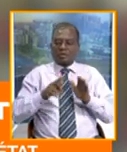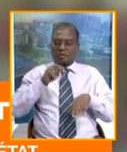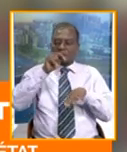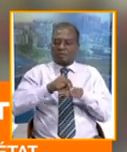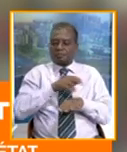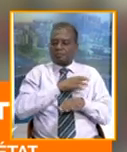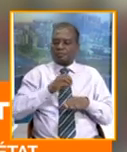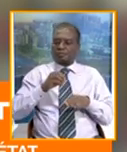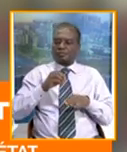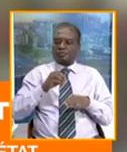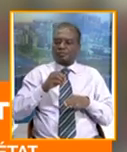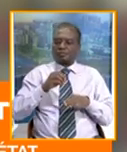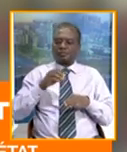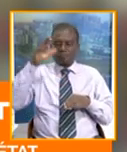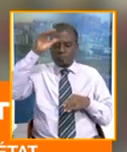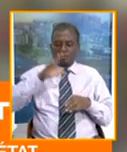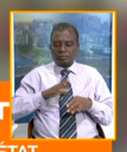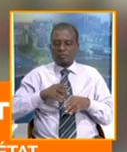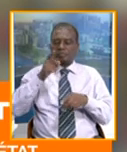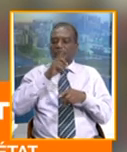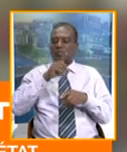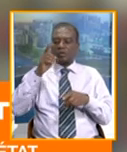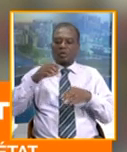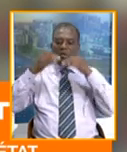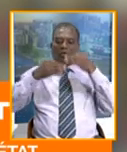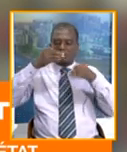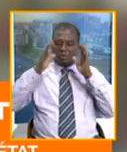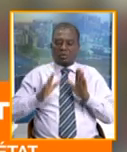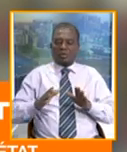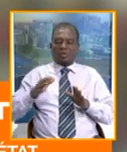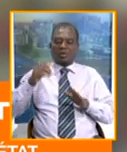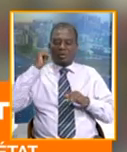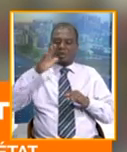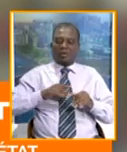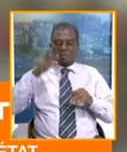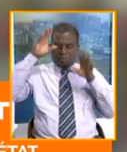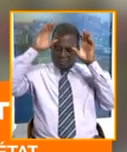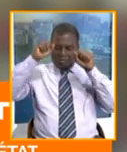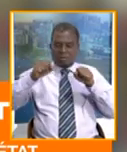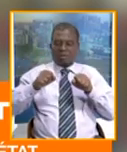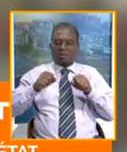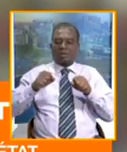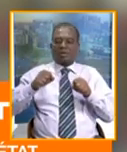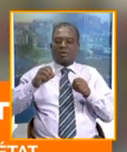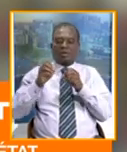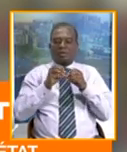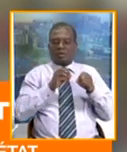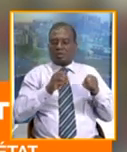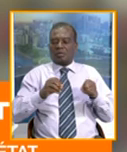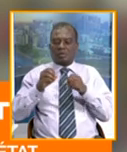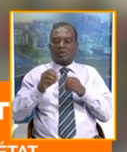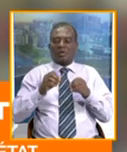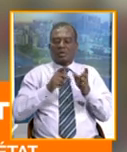entreprises publiques et parapubliques, Messieurs les bâtonniers de l'Ordre des avocats, Mesdames et Messieurs les présidents des ordres et organisations